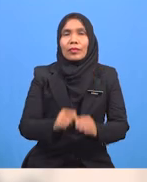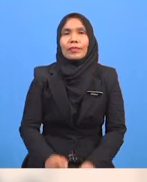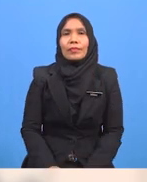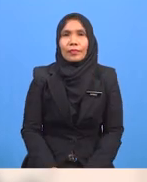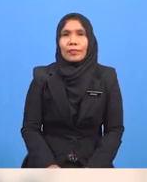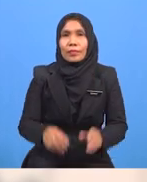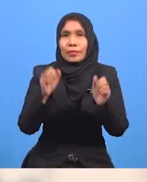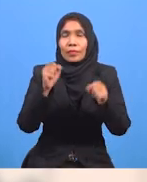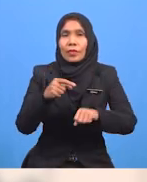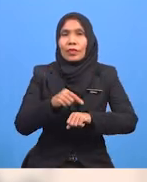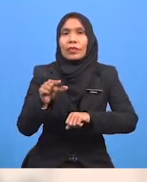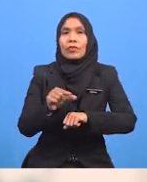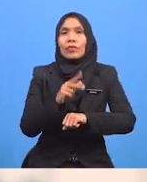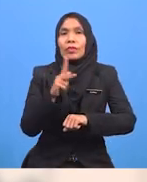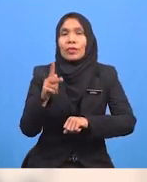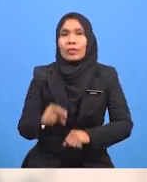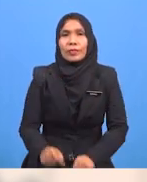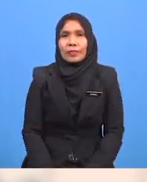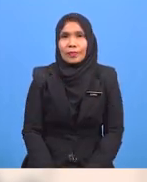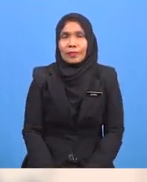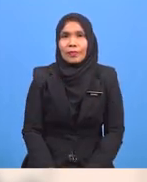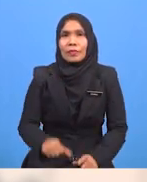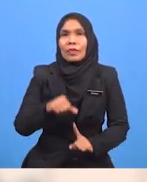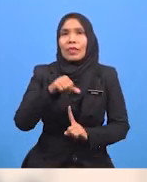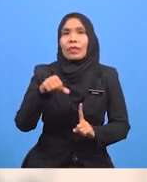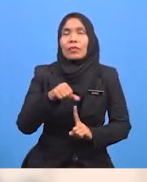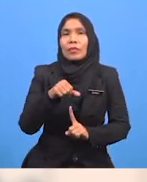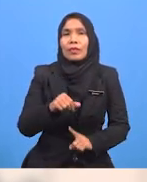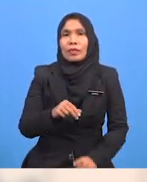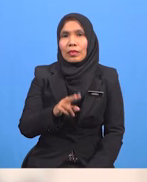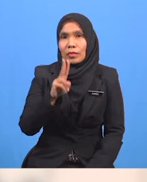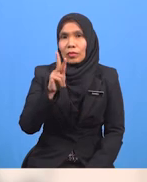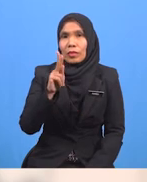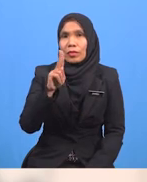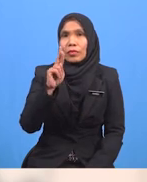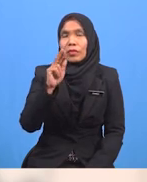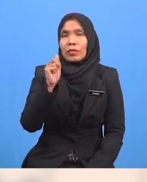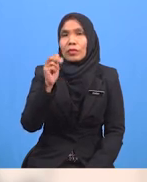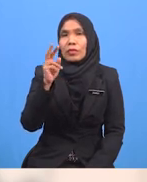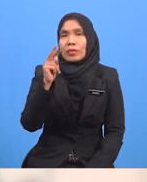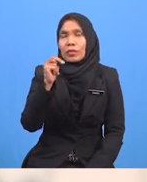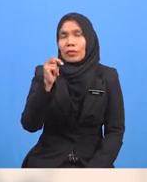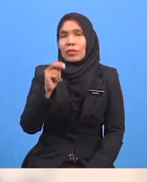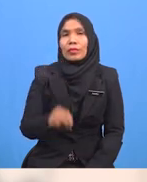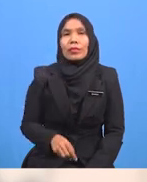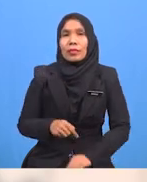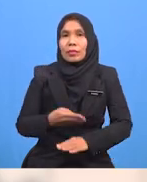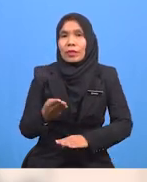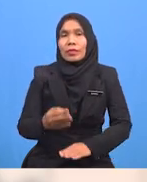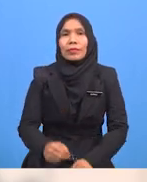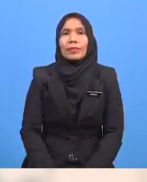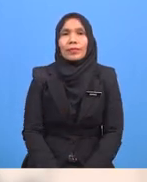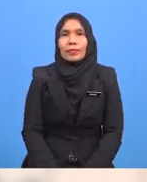boleh digunakan apabila ukuran tapak dan tinggi segitiga diberi pengetahuan lepas